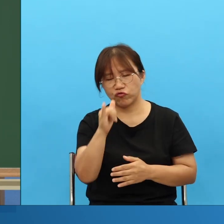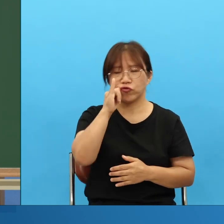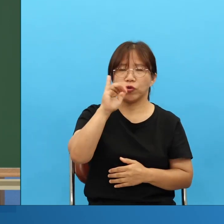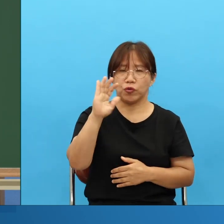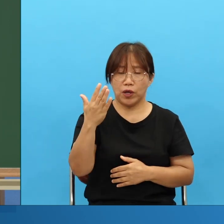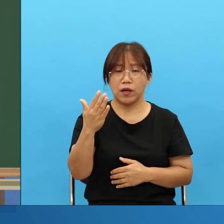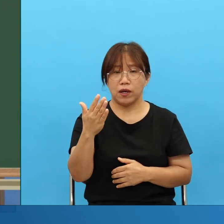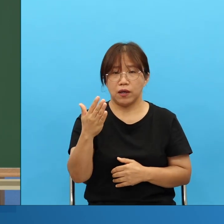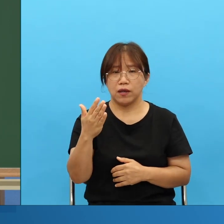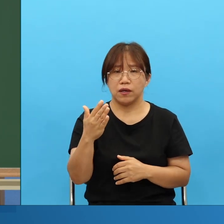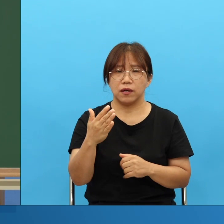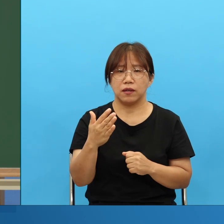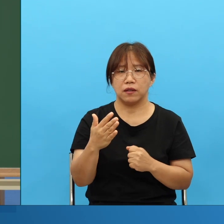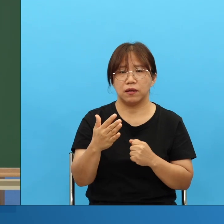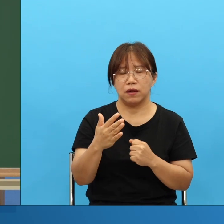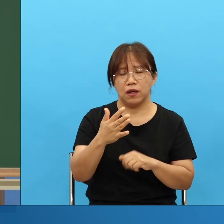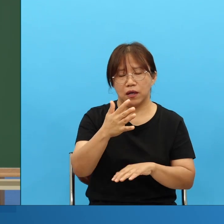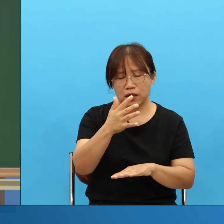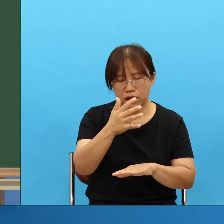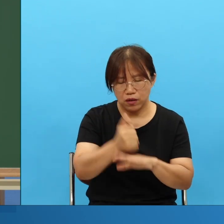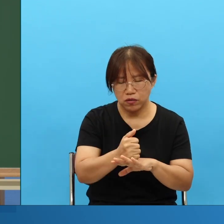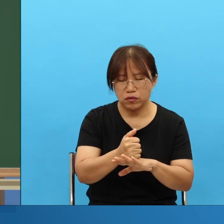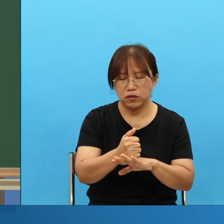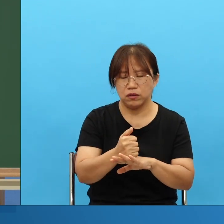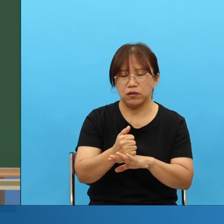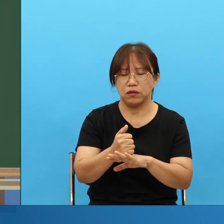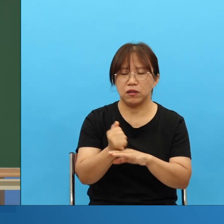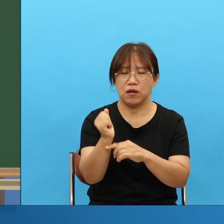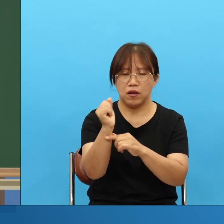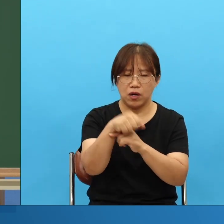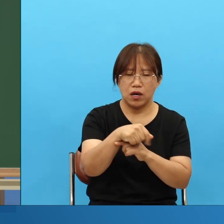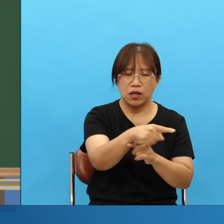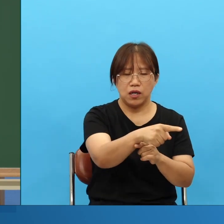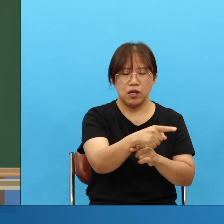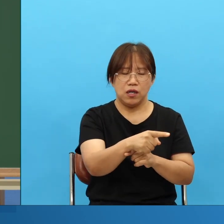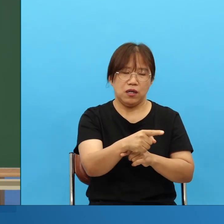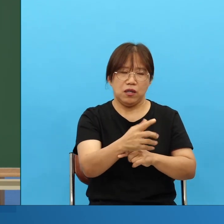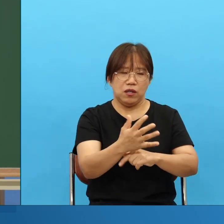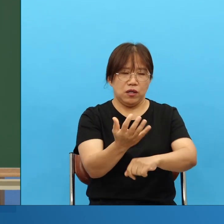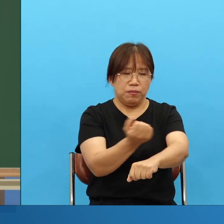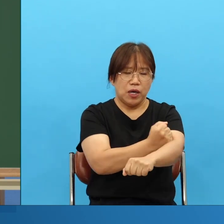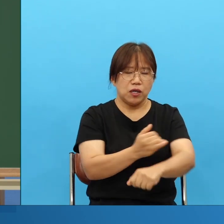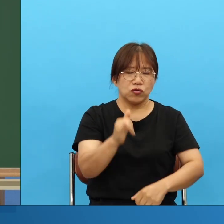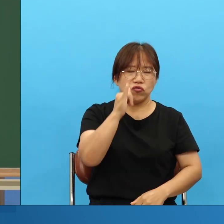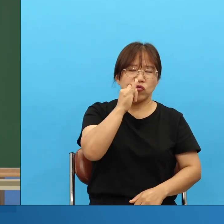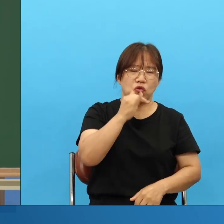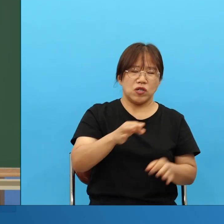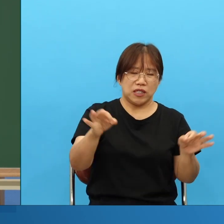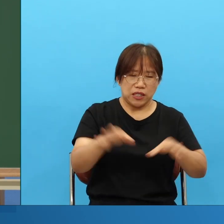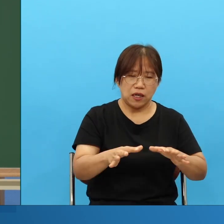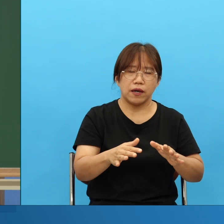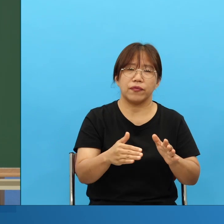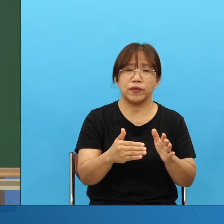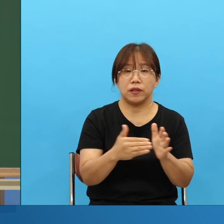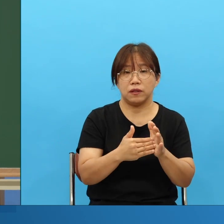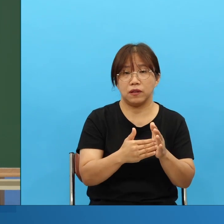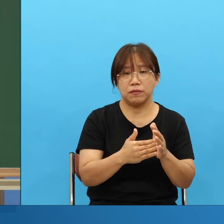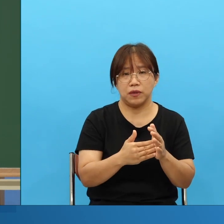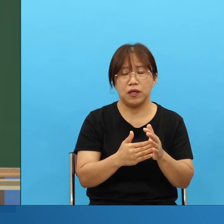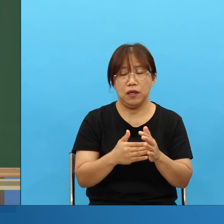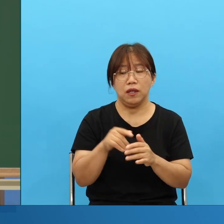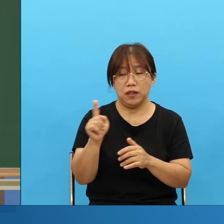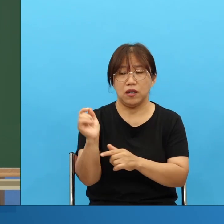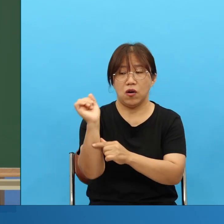하고 또 경찰에 넣고, 이러니까 너무도 중독 막 깊여. 그래서 이 이야기를 해도 됩니다 해서